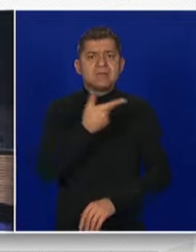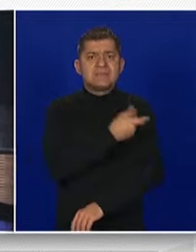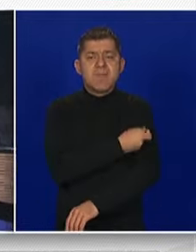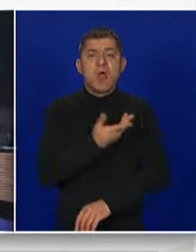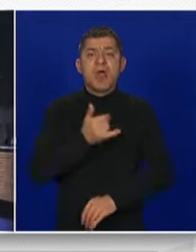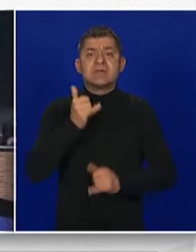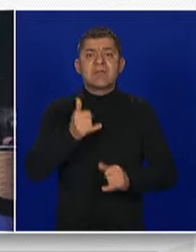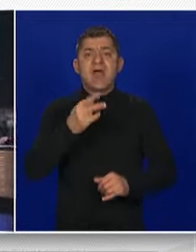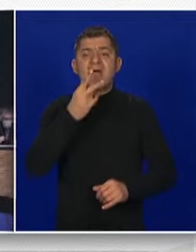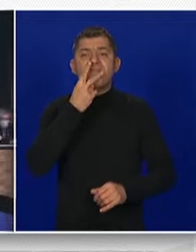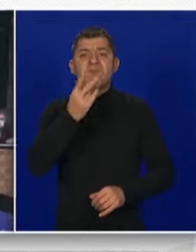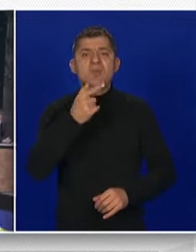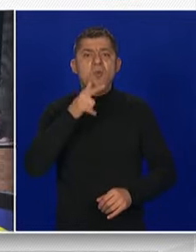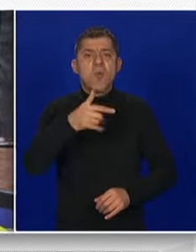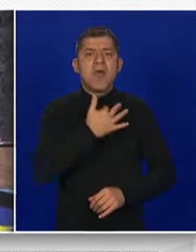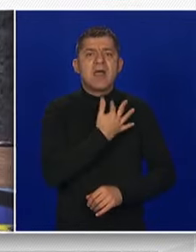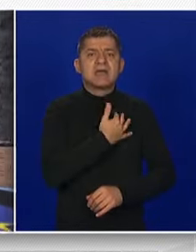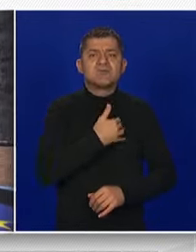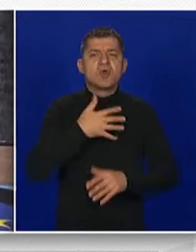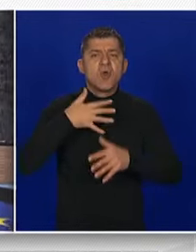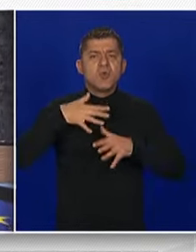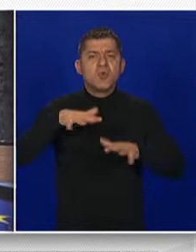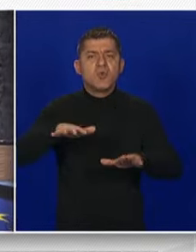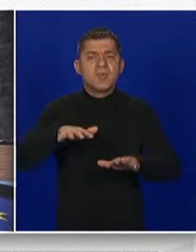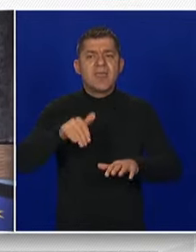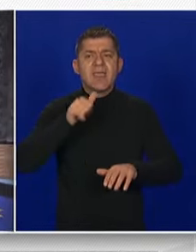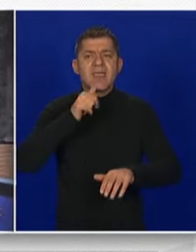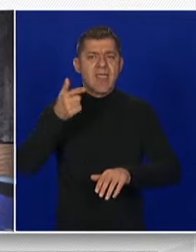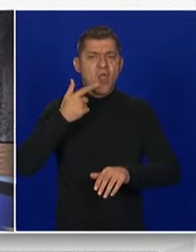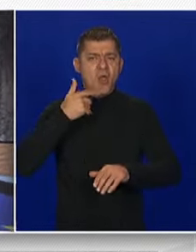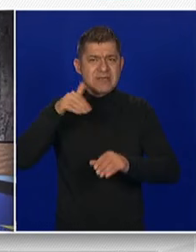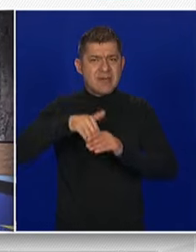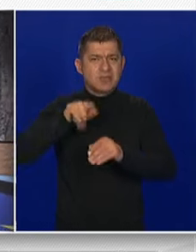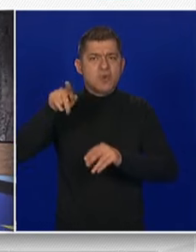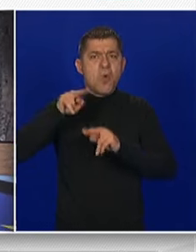što od zdravstvenih djelatnika s prve crte u bolnicama?